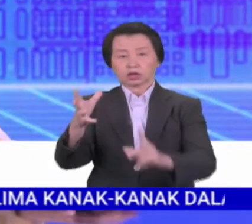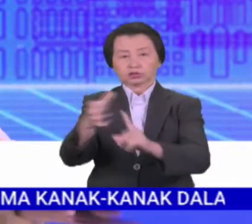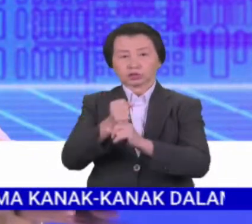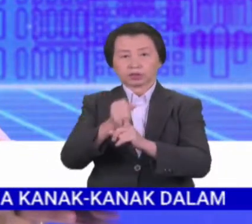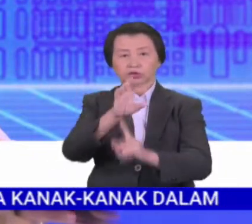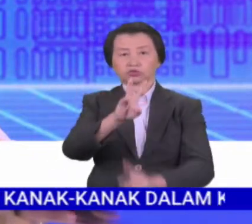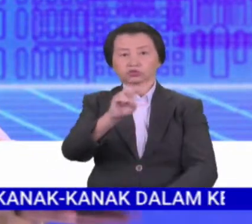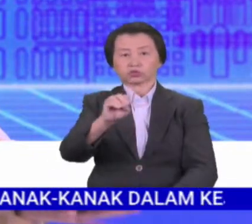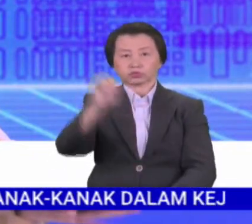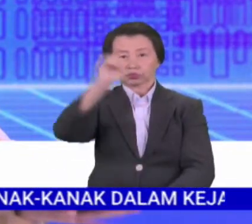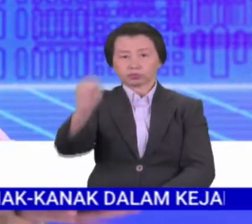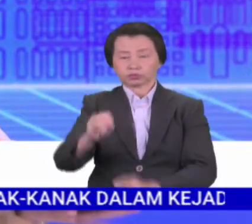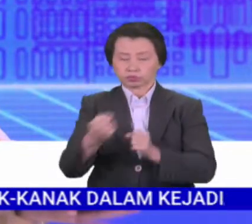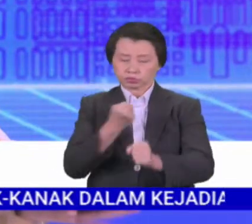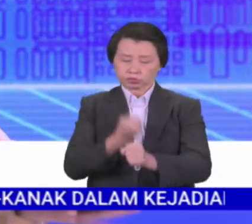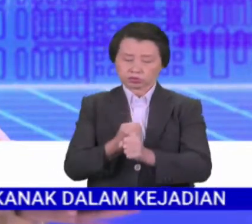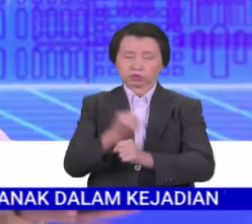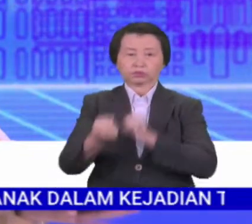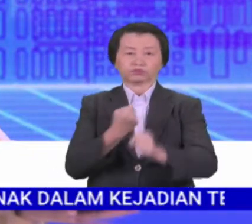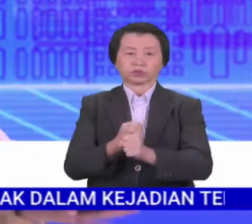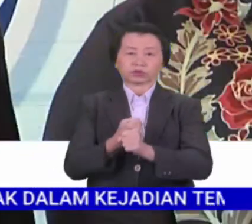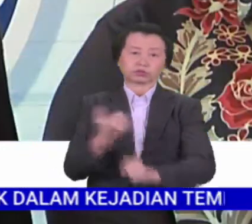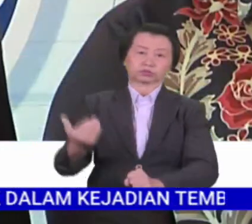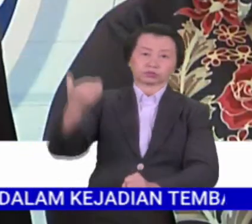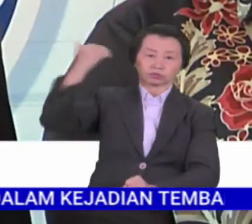70 ratus tahun lepas